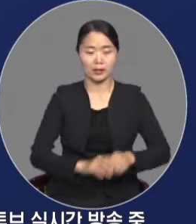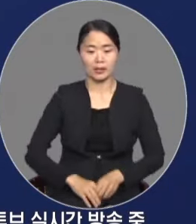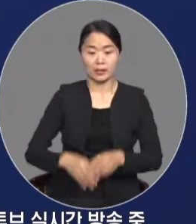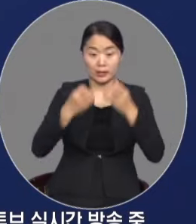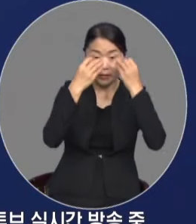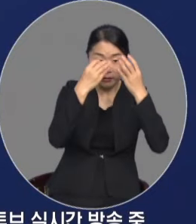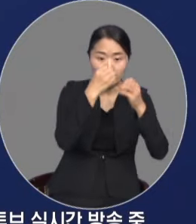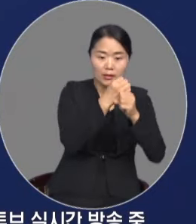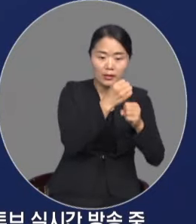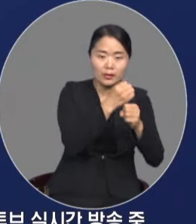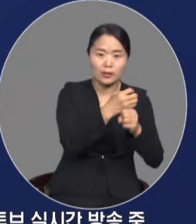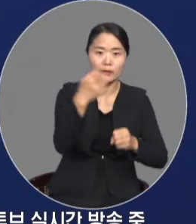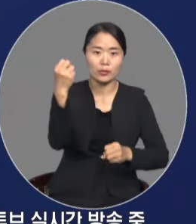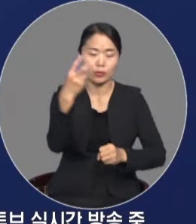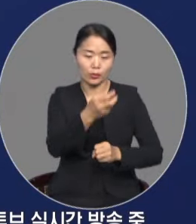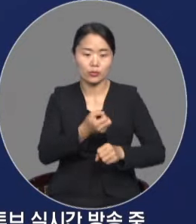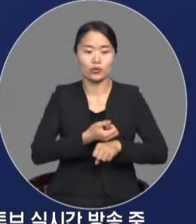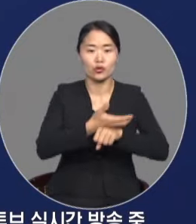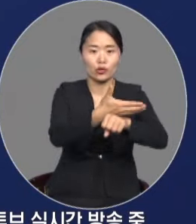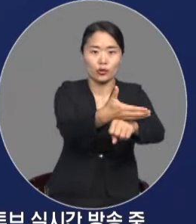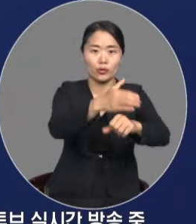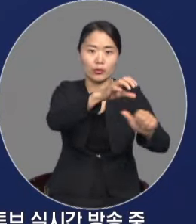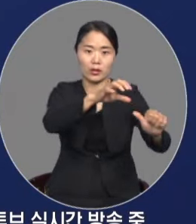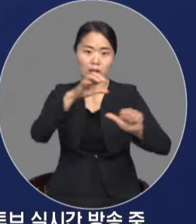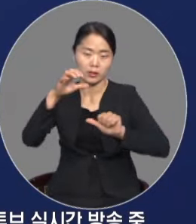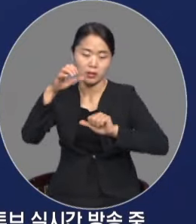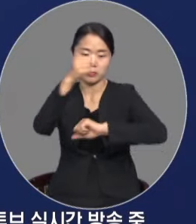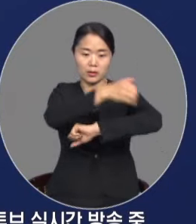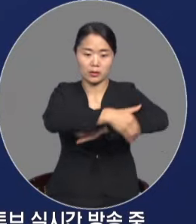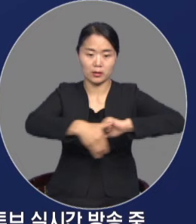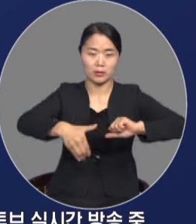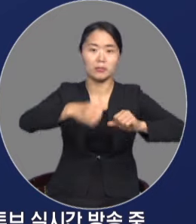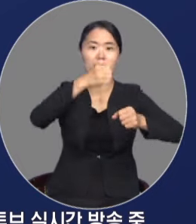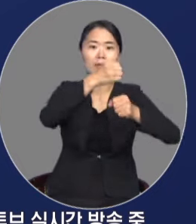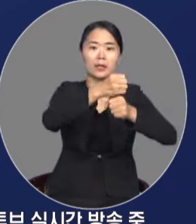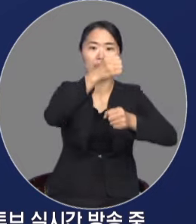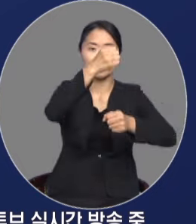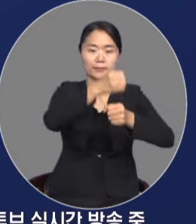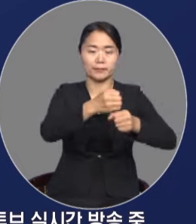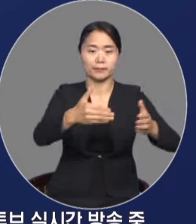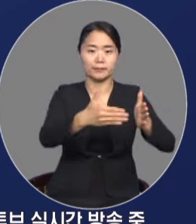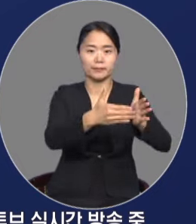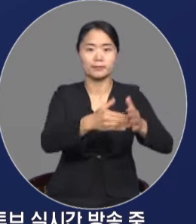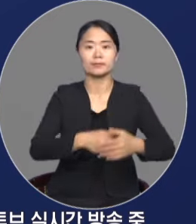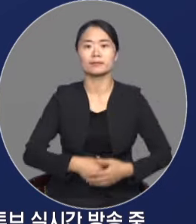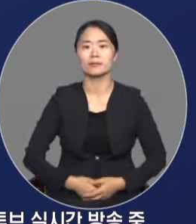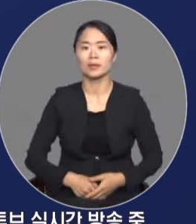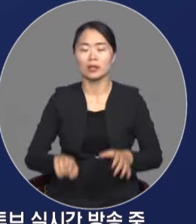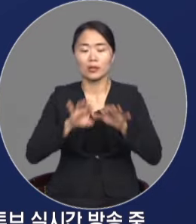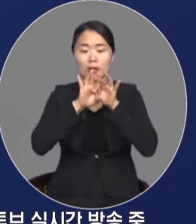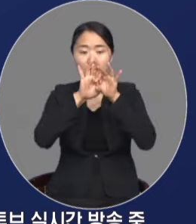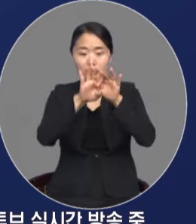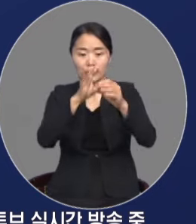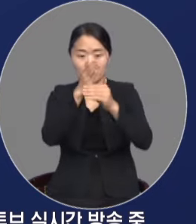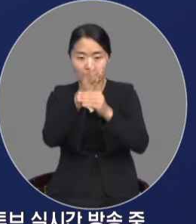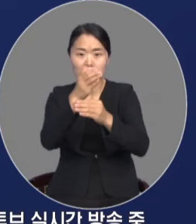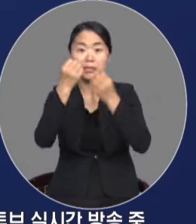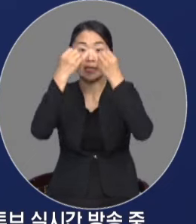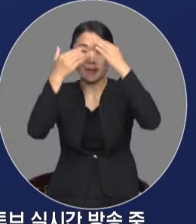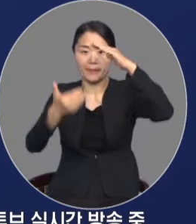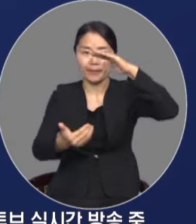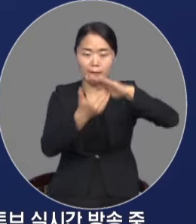생산과 공급, 활용과 수출 등 전주기 밸류체인을 완성하게 됩니다. 주력 산업 첨단화